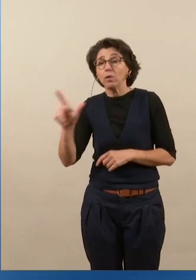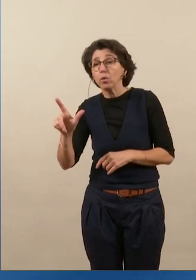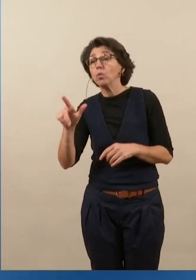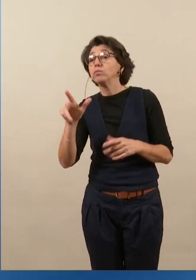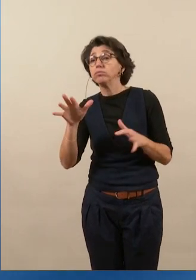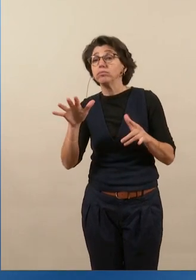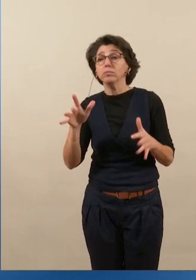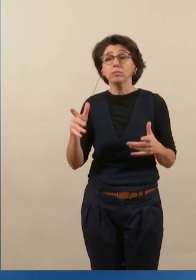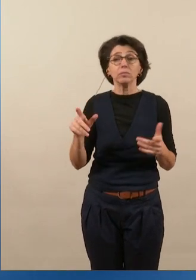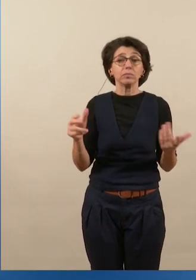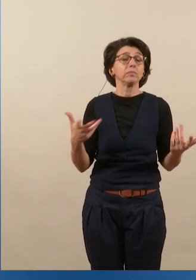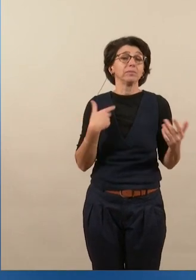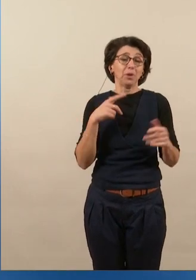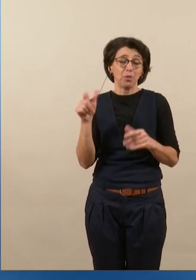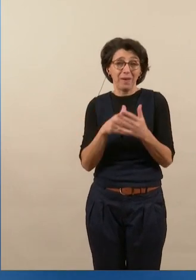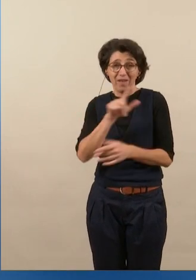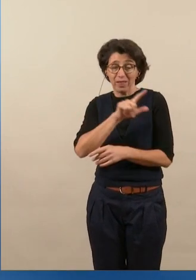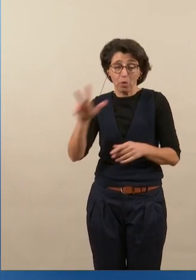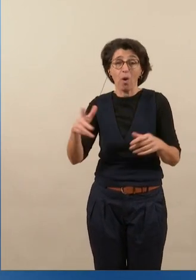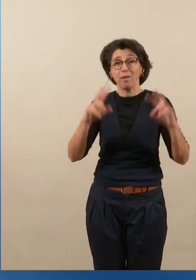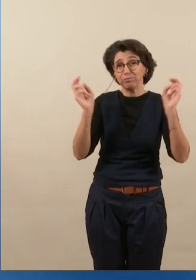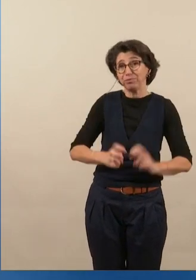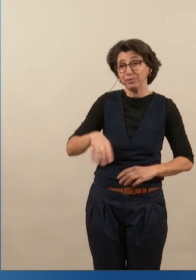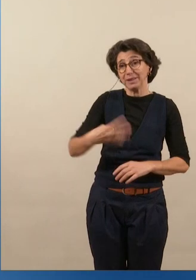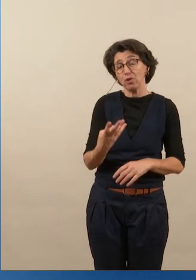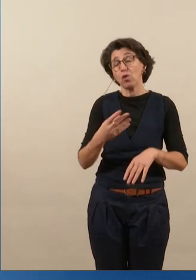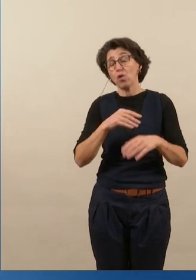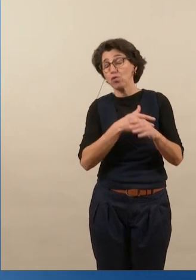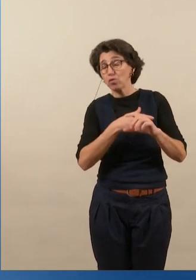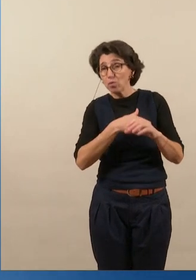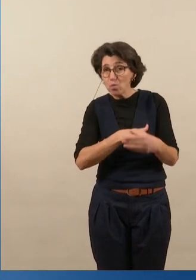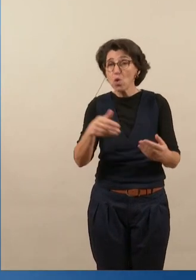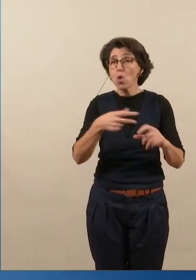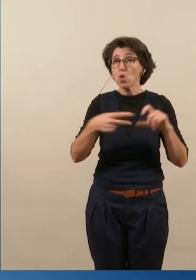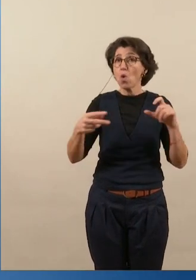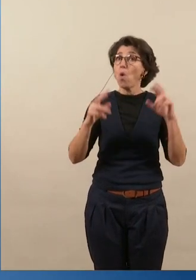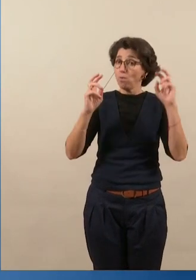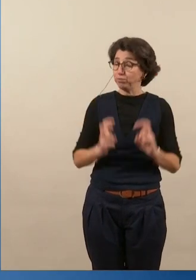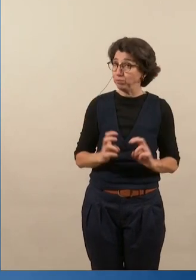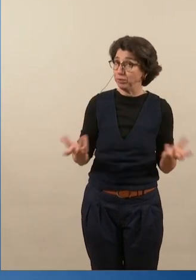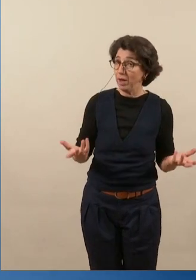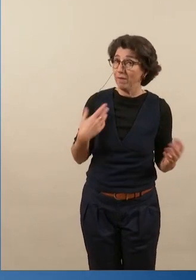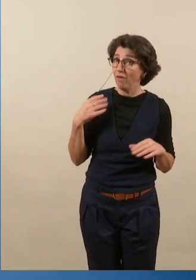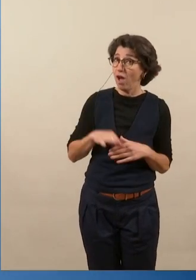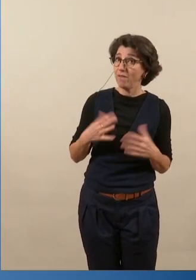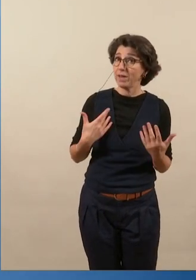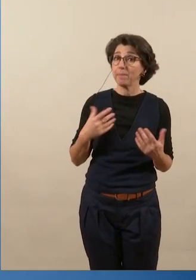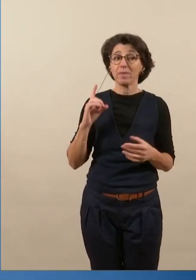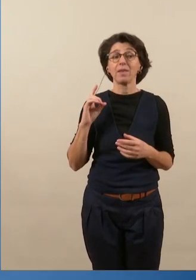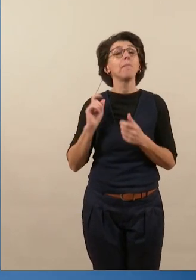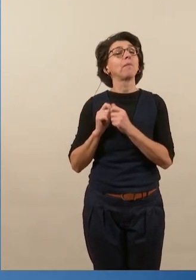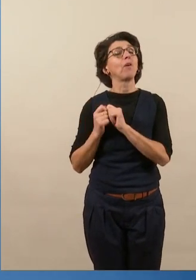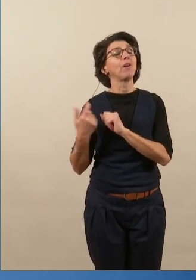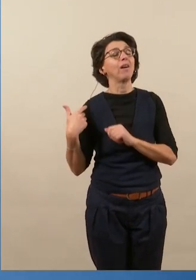réalisé 2023 nous venons de voter une baisse de 14 million d'euros d'investissement et l'année n'est toujours pas finie Sion en croit ce que la DM ne dit